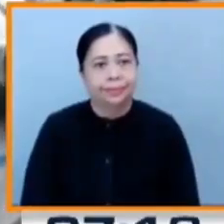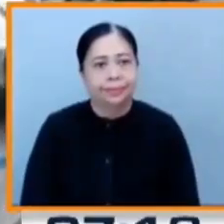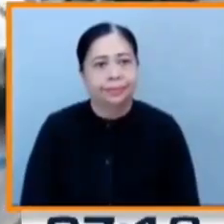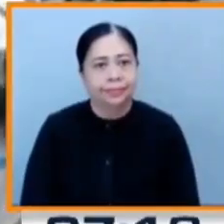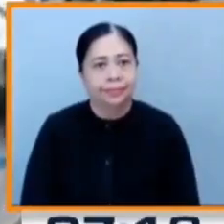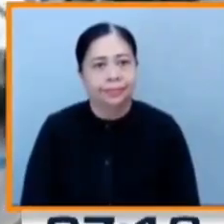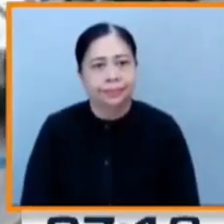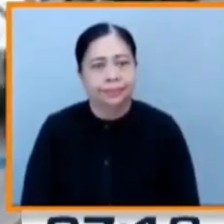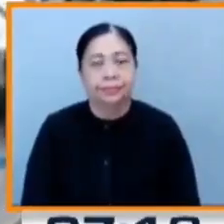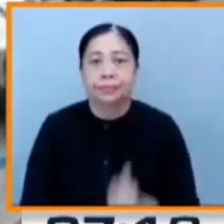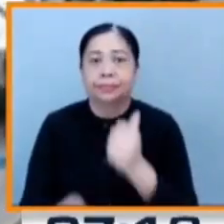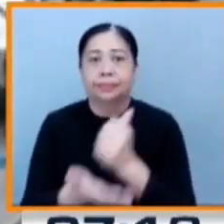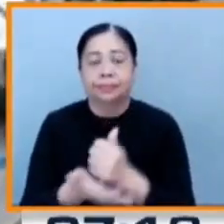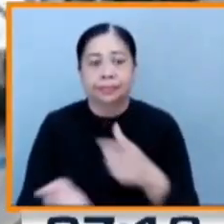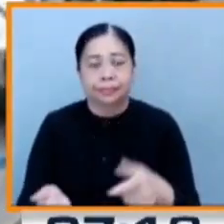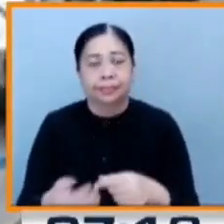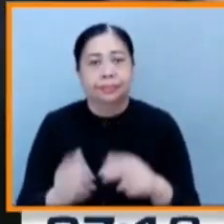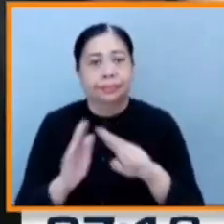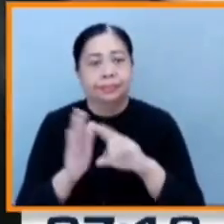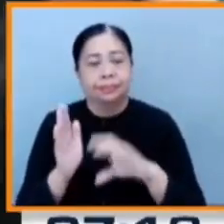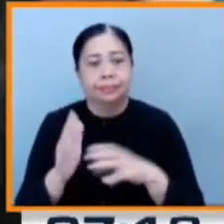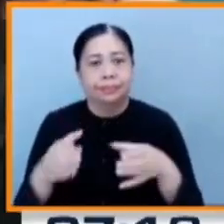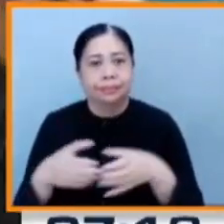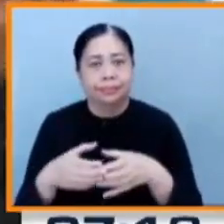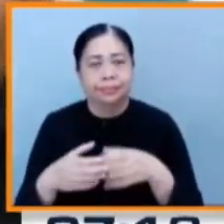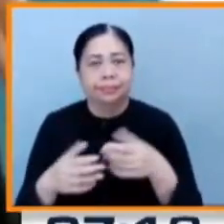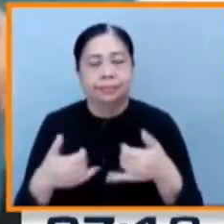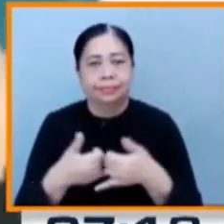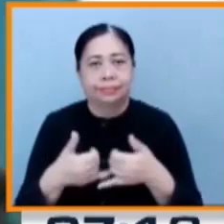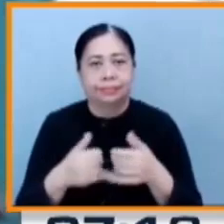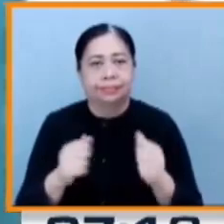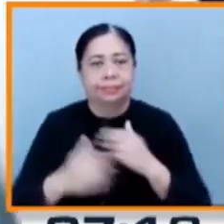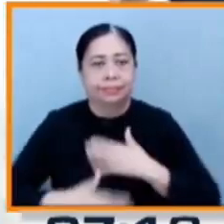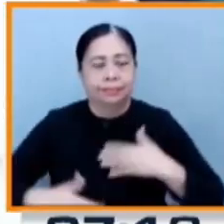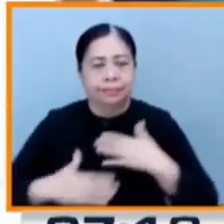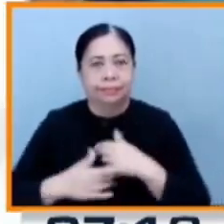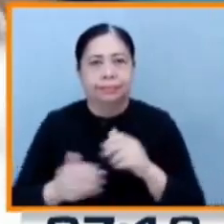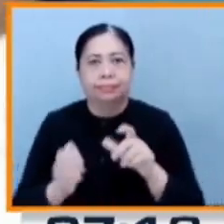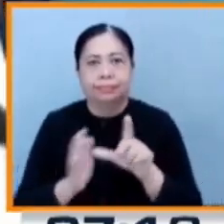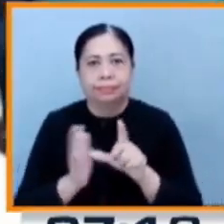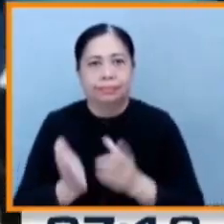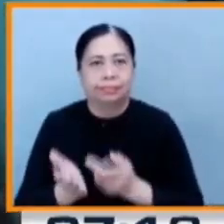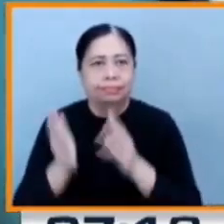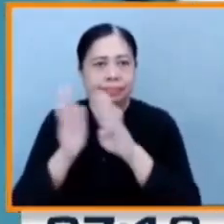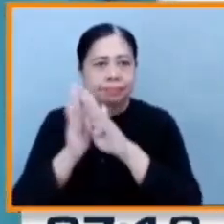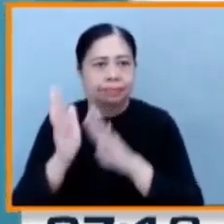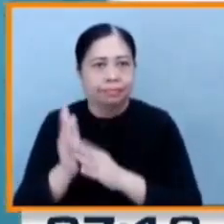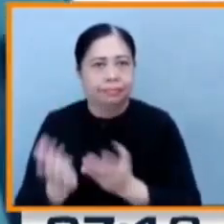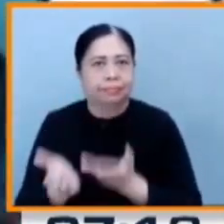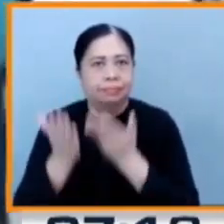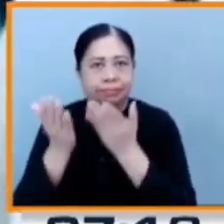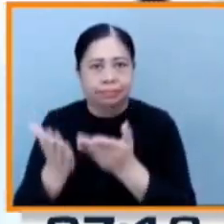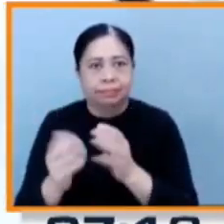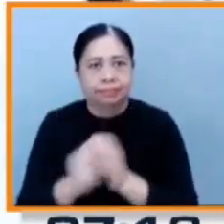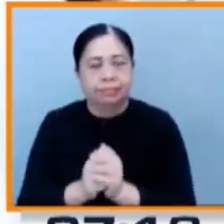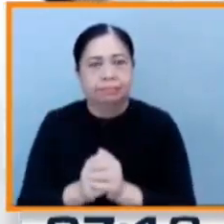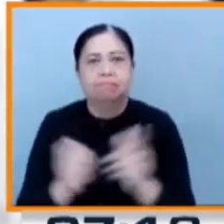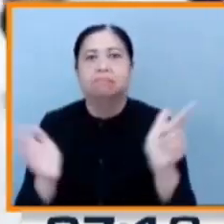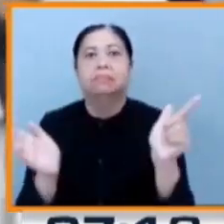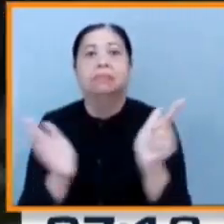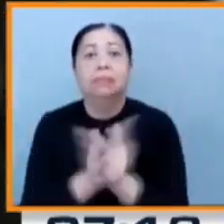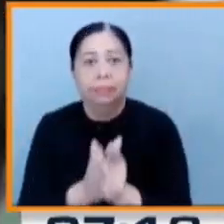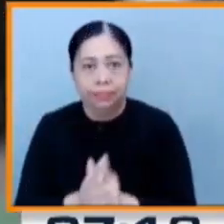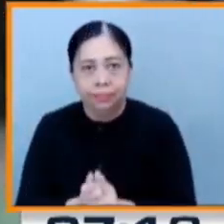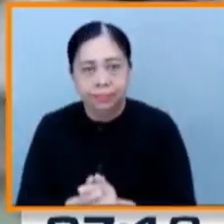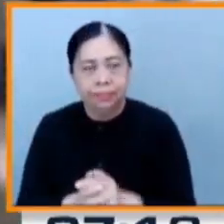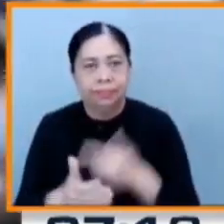Aprubado na ng House Committee on Games and Amusements ang isang panukalang batas at isang resolusyong nagtutulak na ipagbawal na ang operasyon